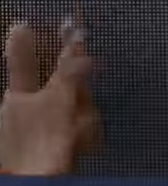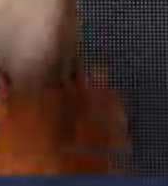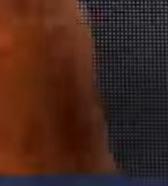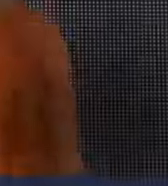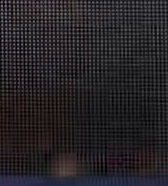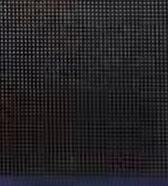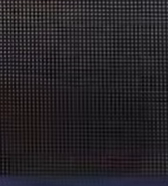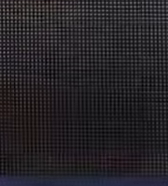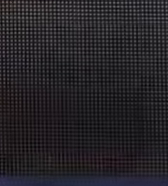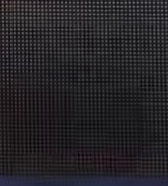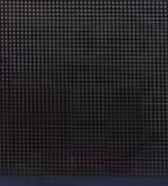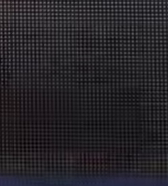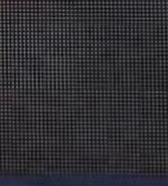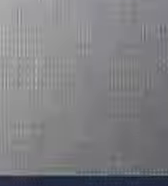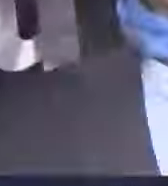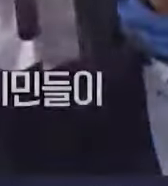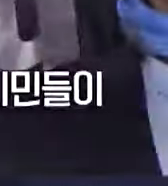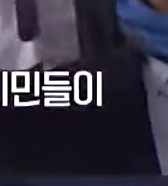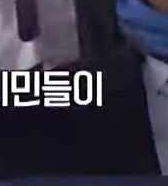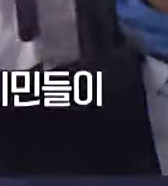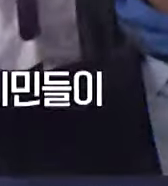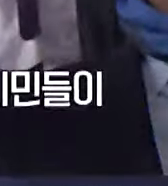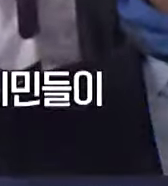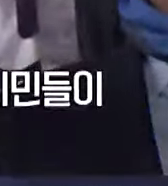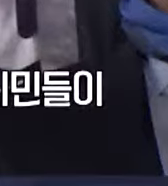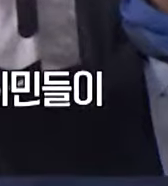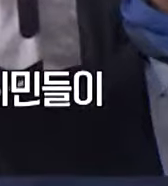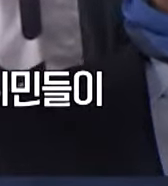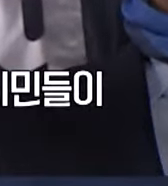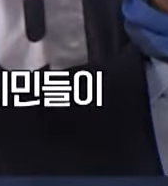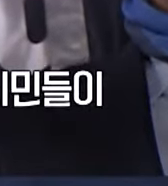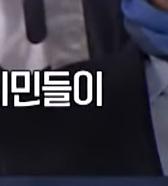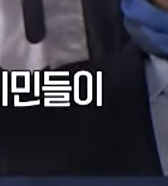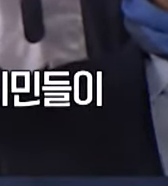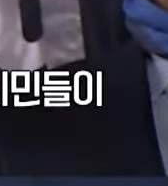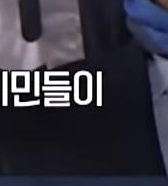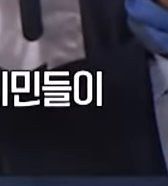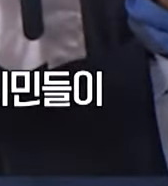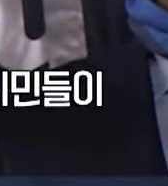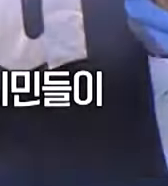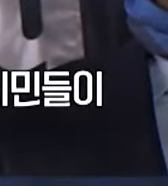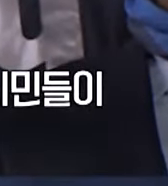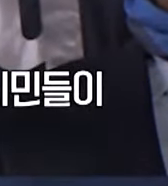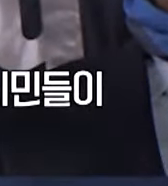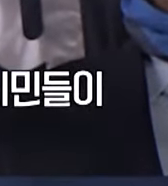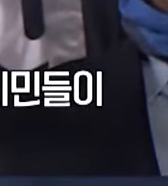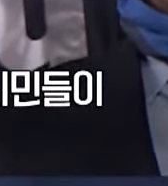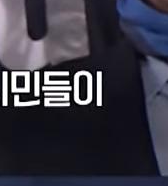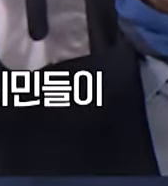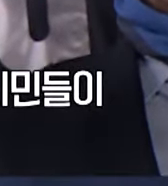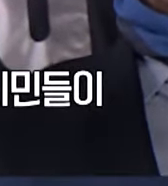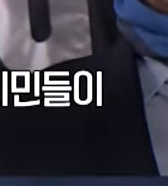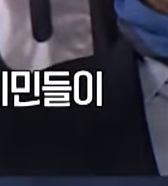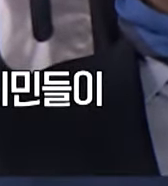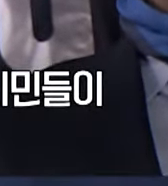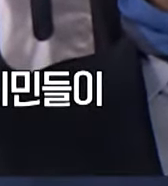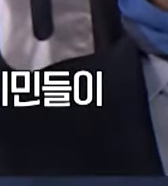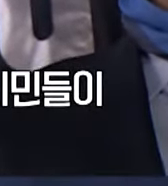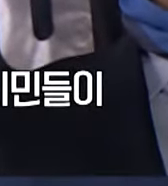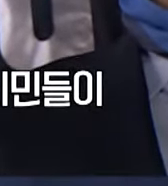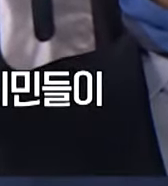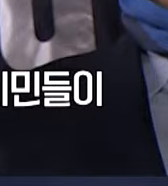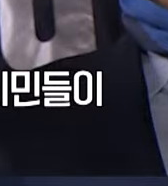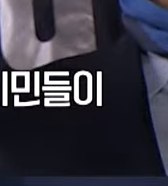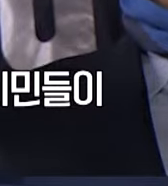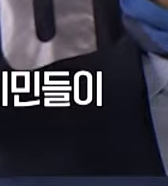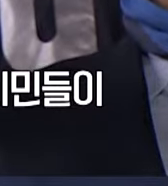한 번만 도와주십시오. 내일을 우리 서울 시민은 물론 전국에 우리나라를